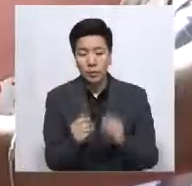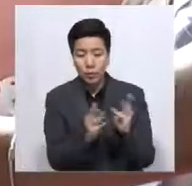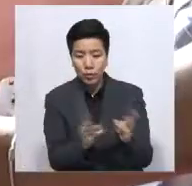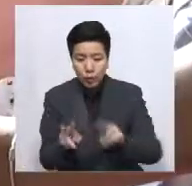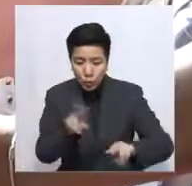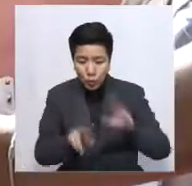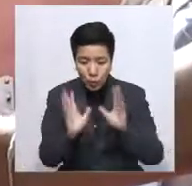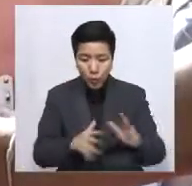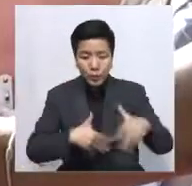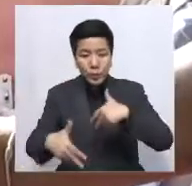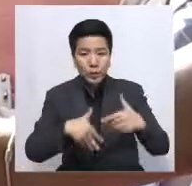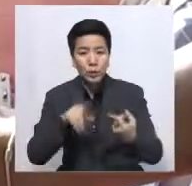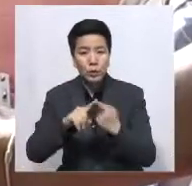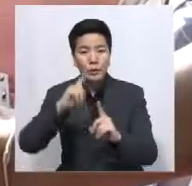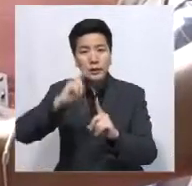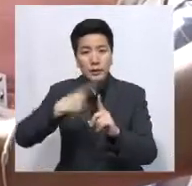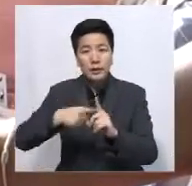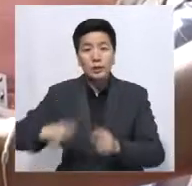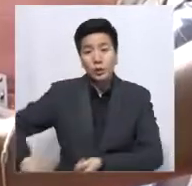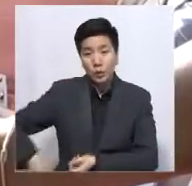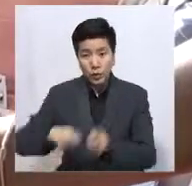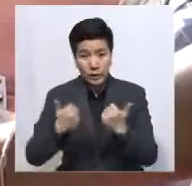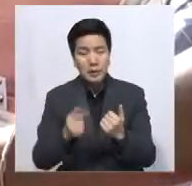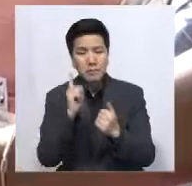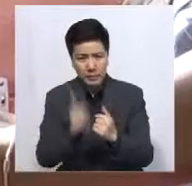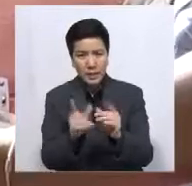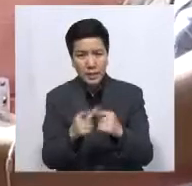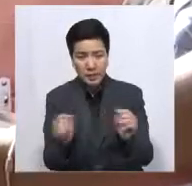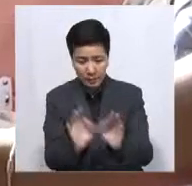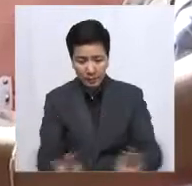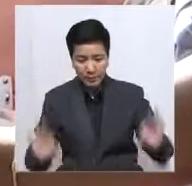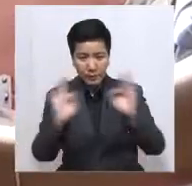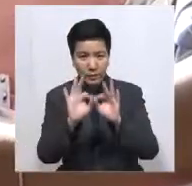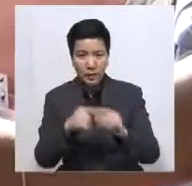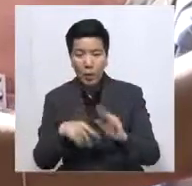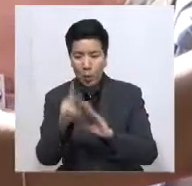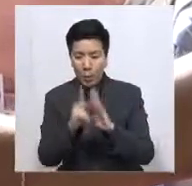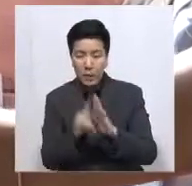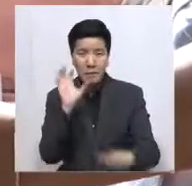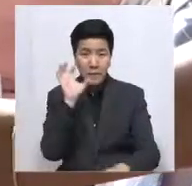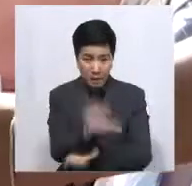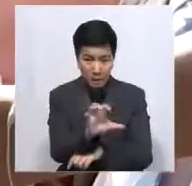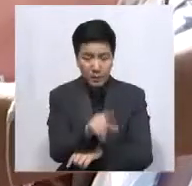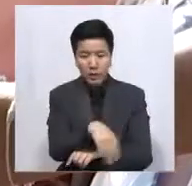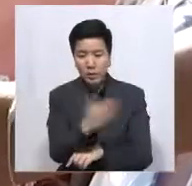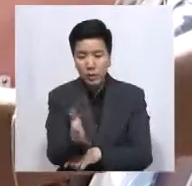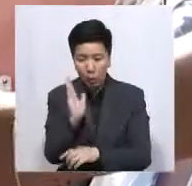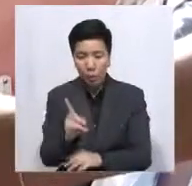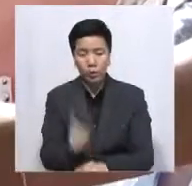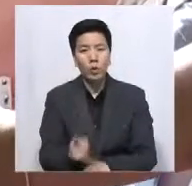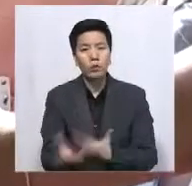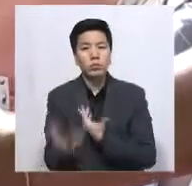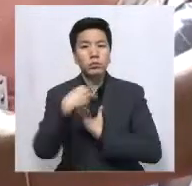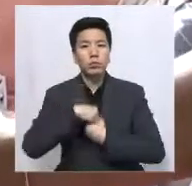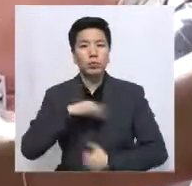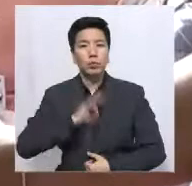ดูแลประชาชนในช่วงเทศกาลสงกรานต์เป็นสิ่งสำคัญกว่าการบังคับใช้กฎหมายต้องให้ทุกคนตระหนักเรื่อง